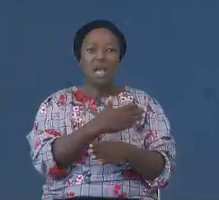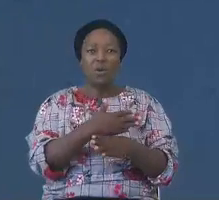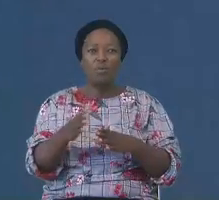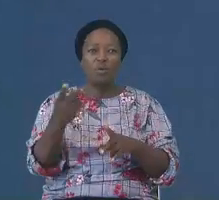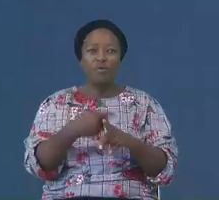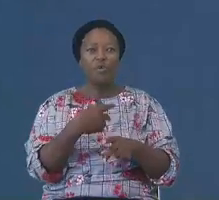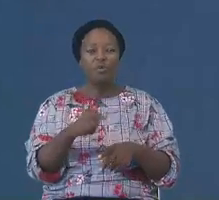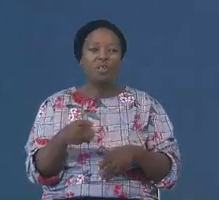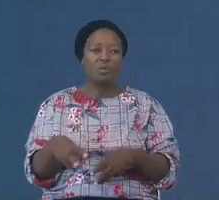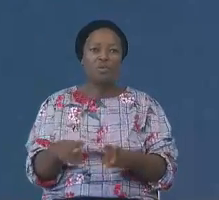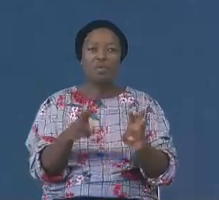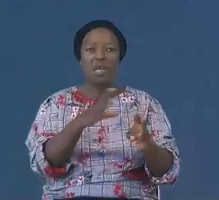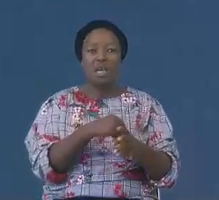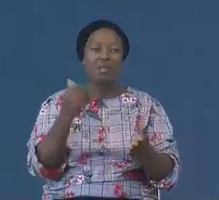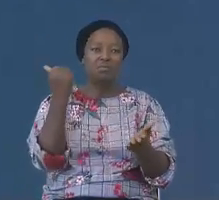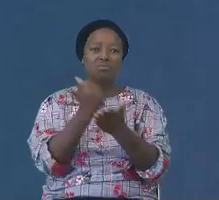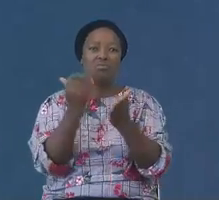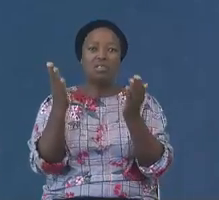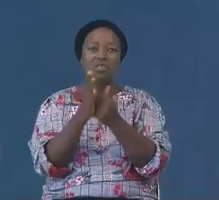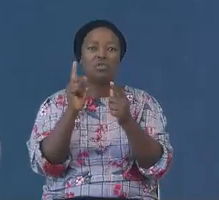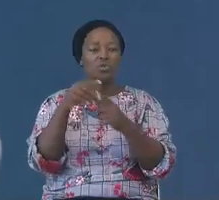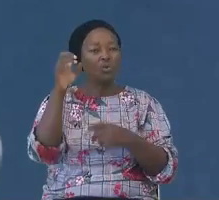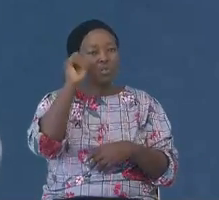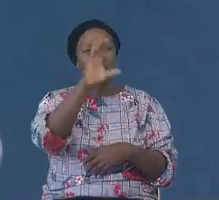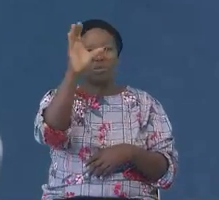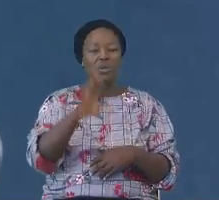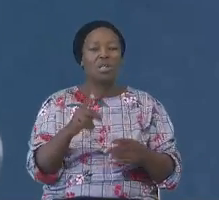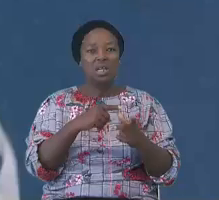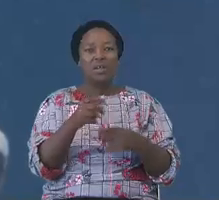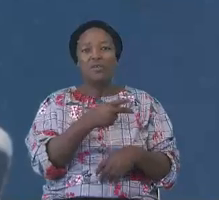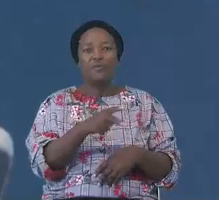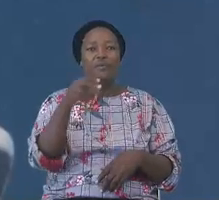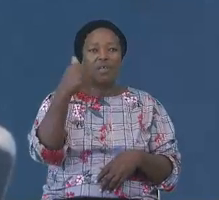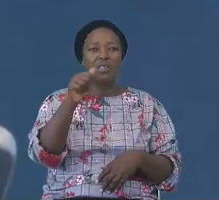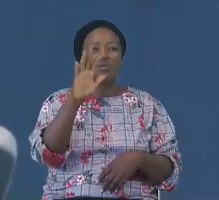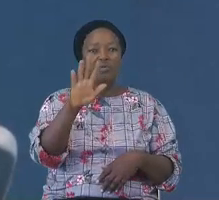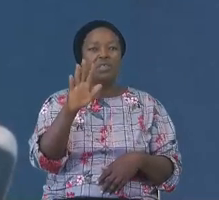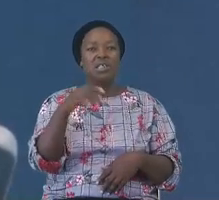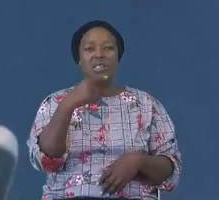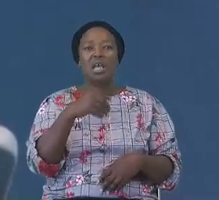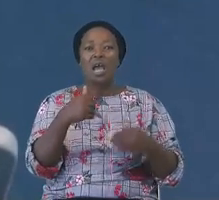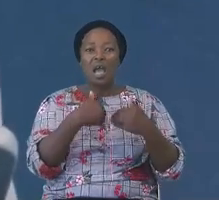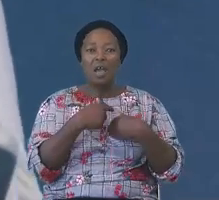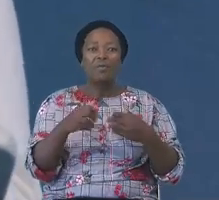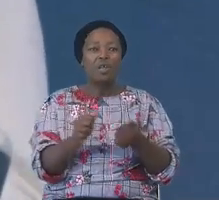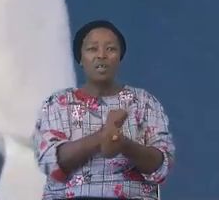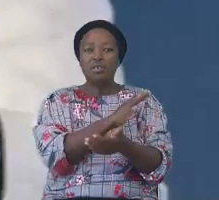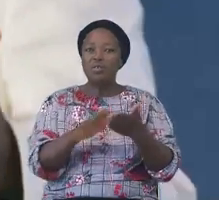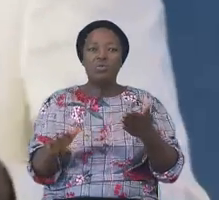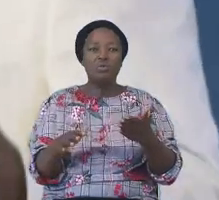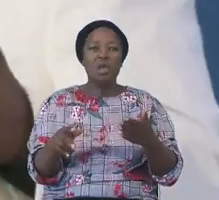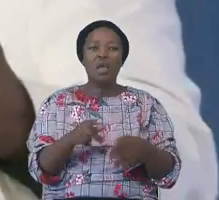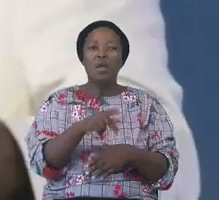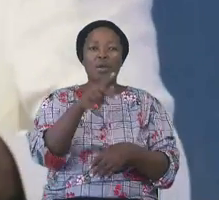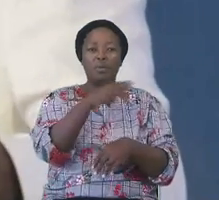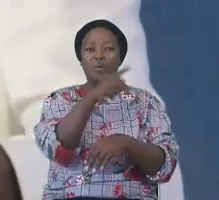Et il l'a détruit en le clouant à la croix. Verset 15. On dit,